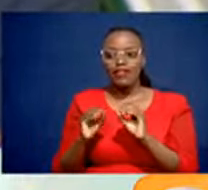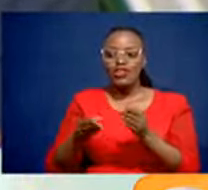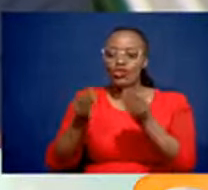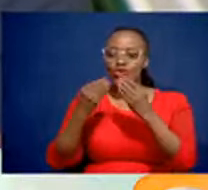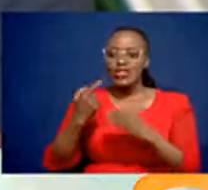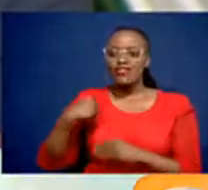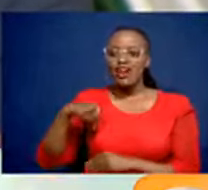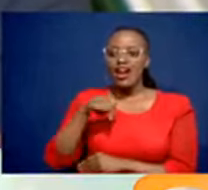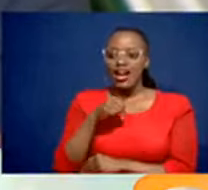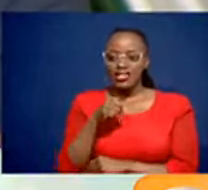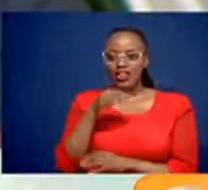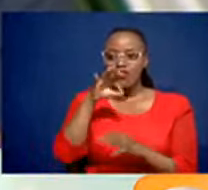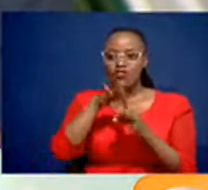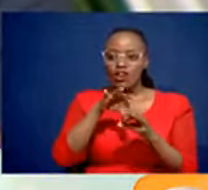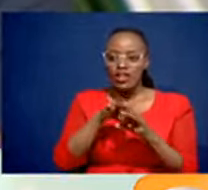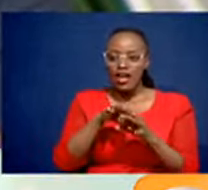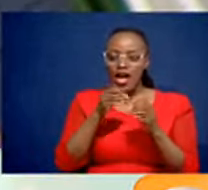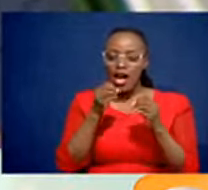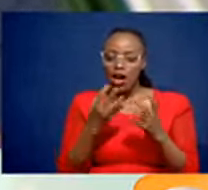mulitupatia kura